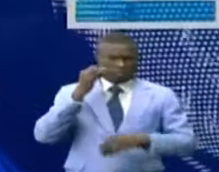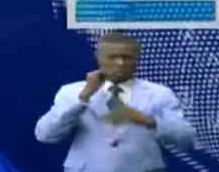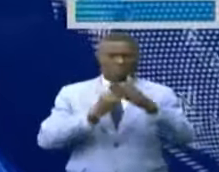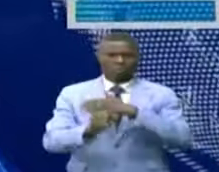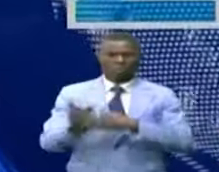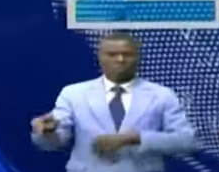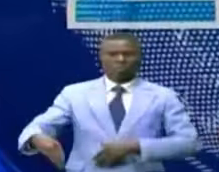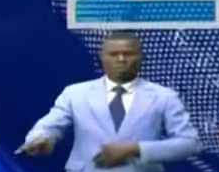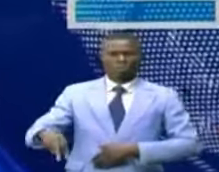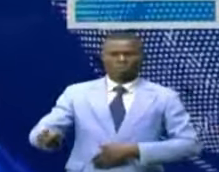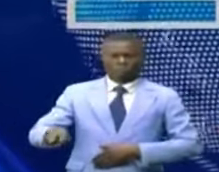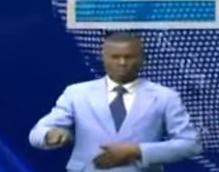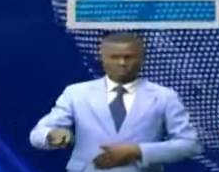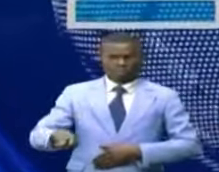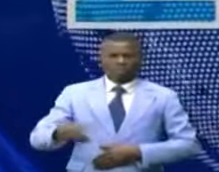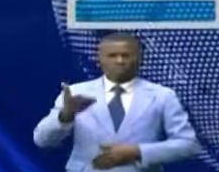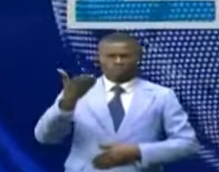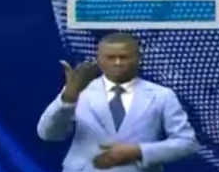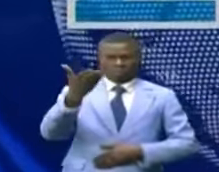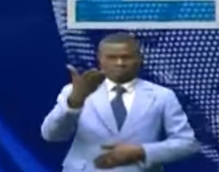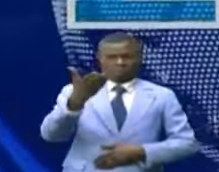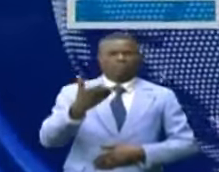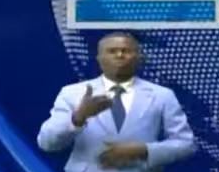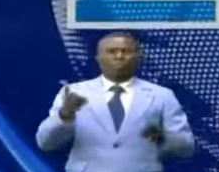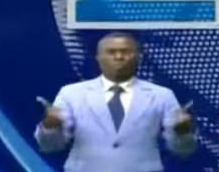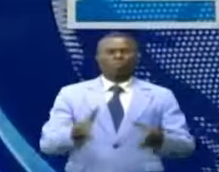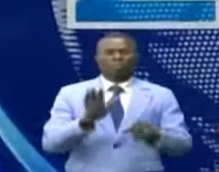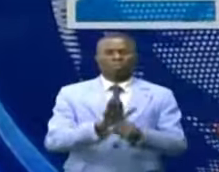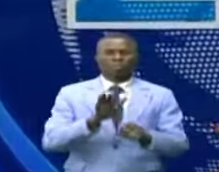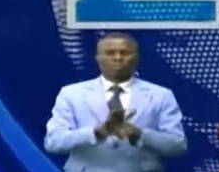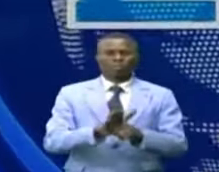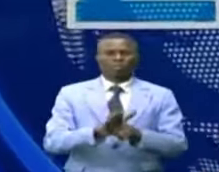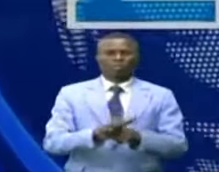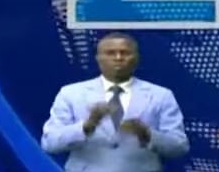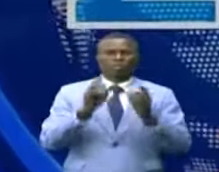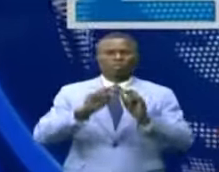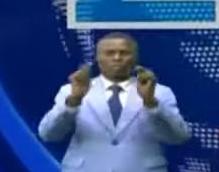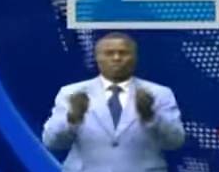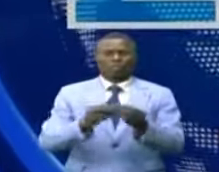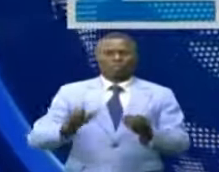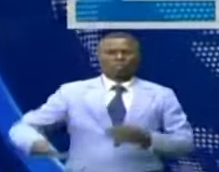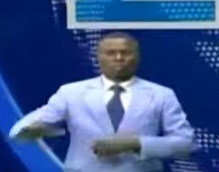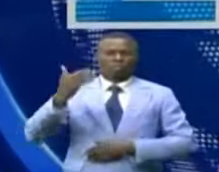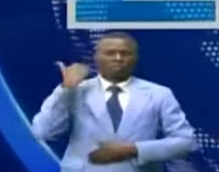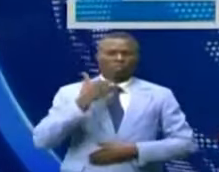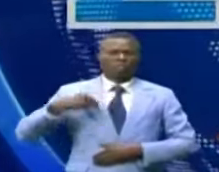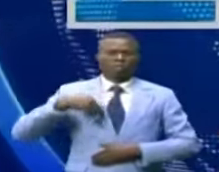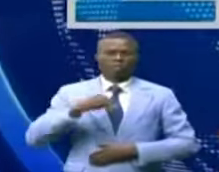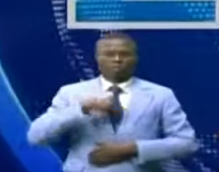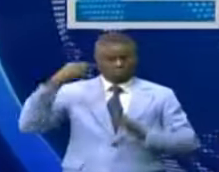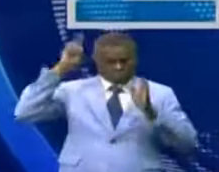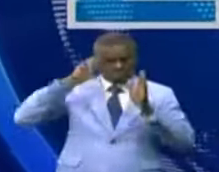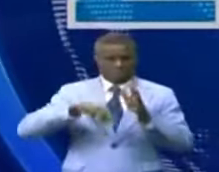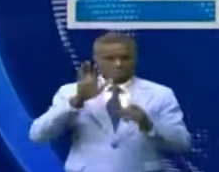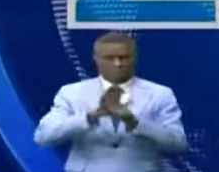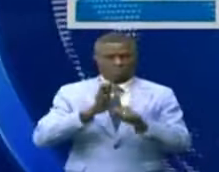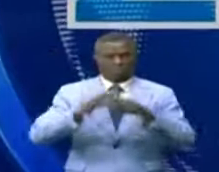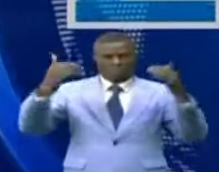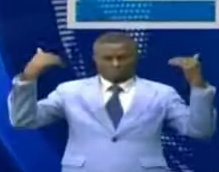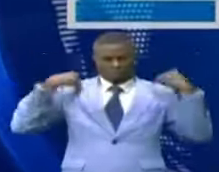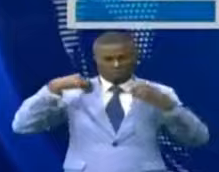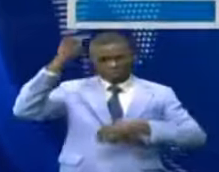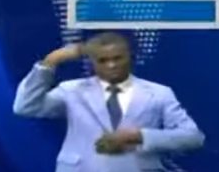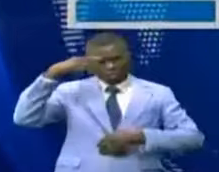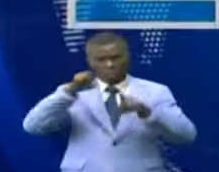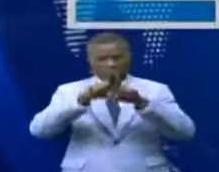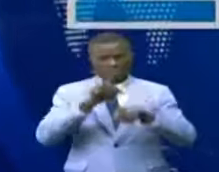l'Intégration régionale Antipas Mboussa Nyamwisi en présence de la délégation ougandaise, des membres du gouvernement, des différentes personnalités